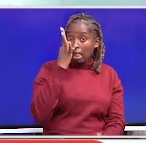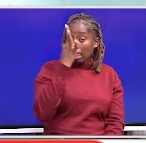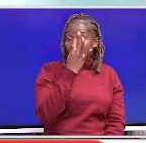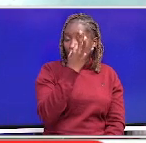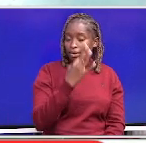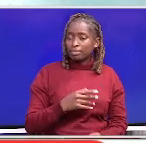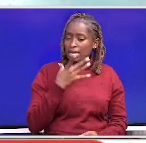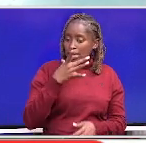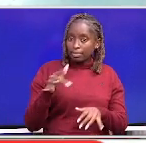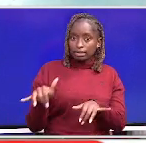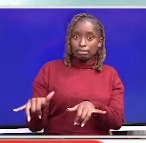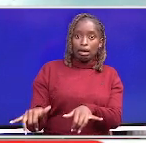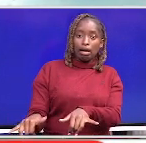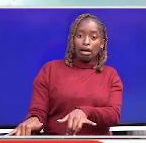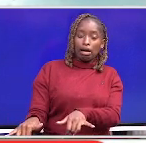Kibaki kukaa,